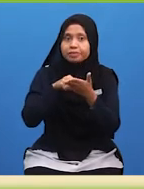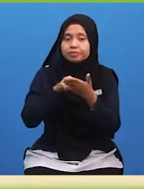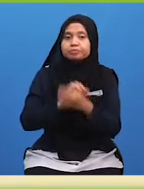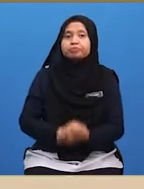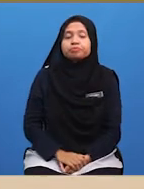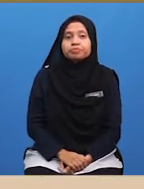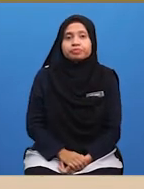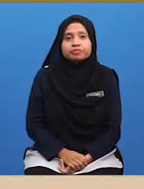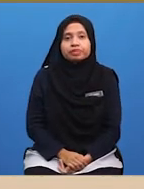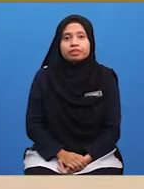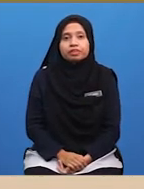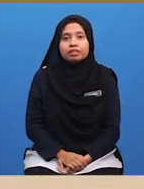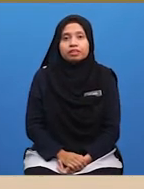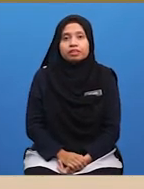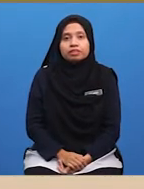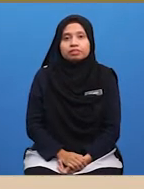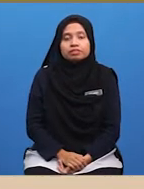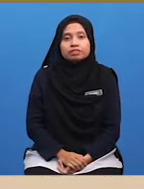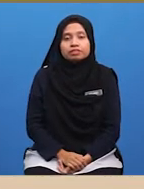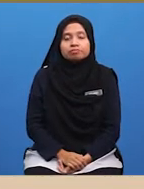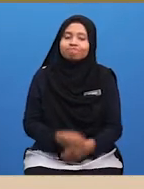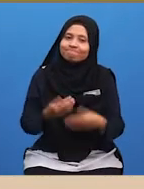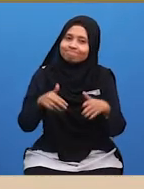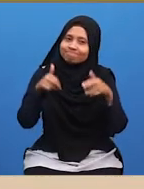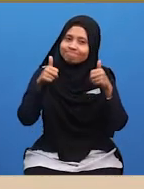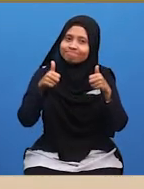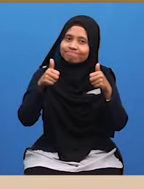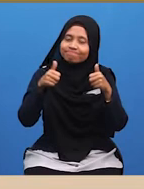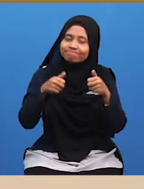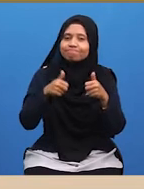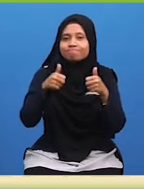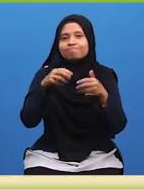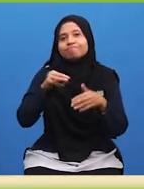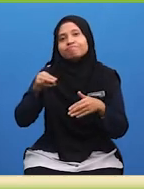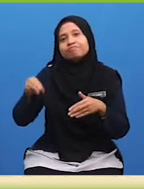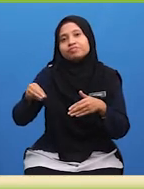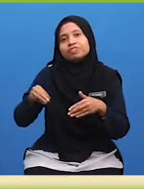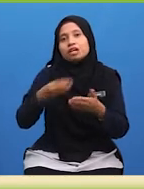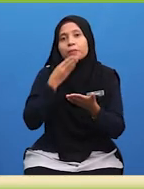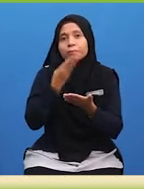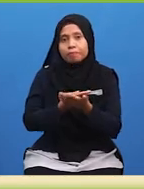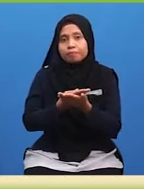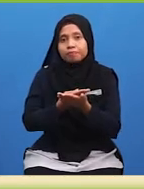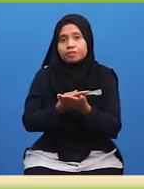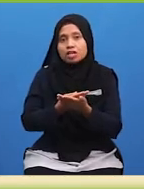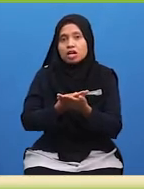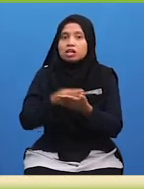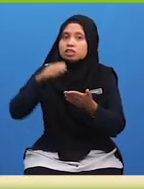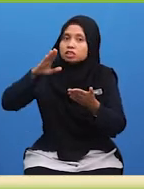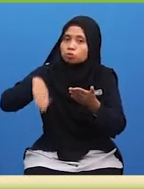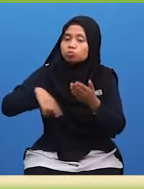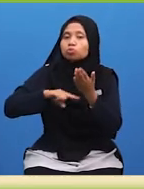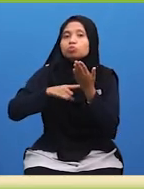hari ini? Oh, sudah rupanya. Bagus, murid-murid. Baiklah, sebelum